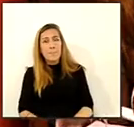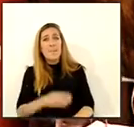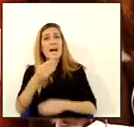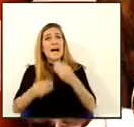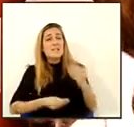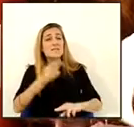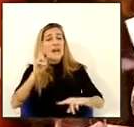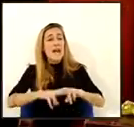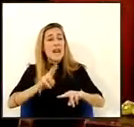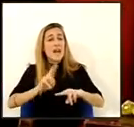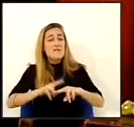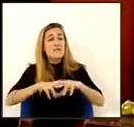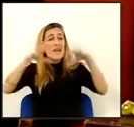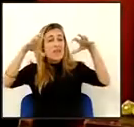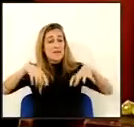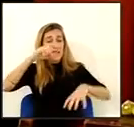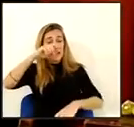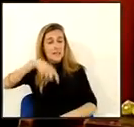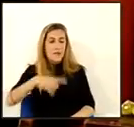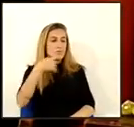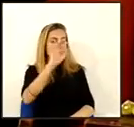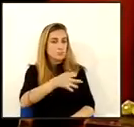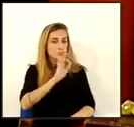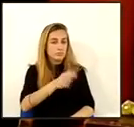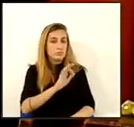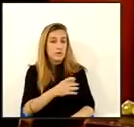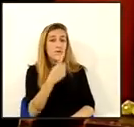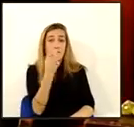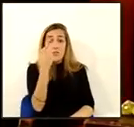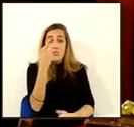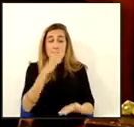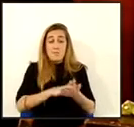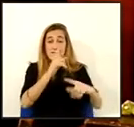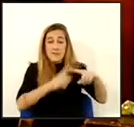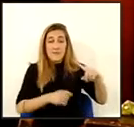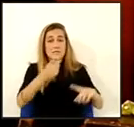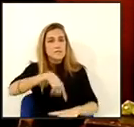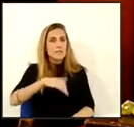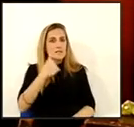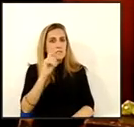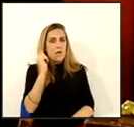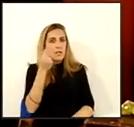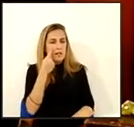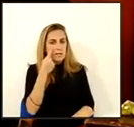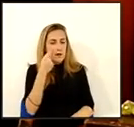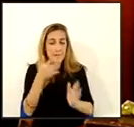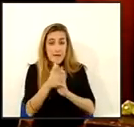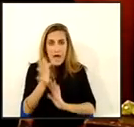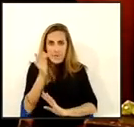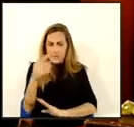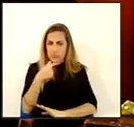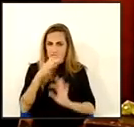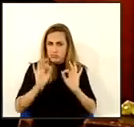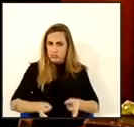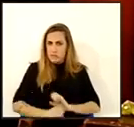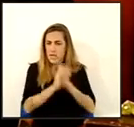d'enguany? Sí, això també falta un mes i mig i ens hem assabentat, perquè ens ho han confirmat, que